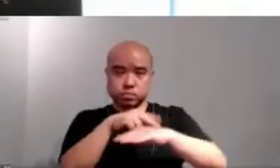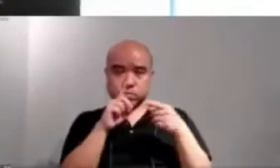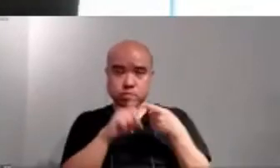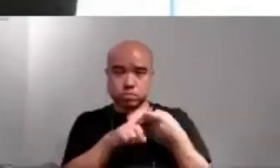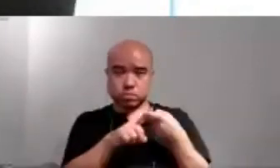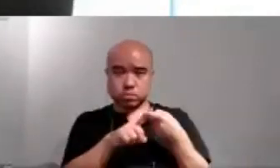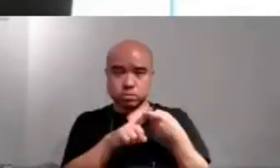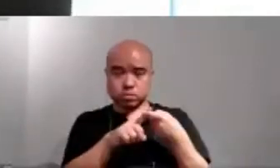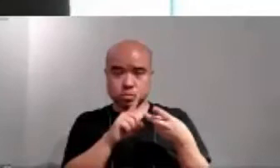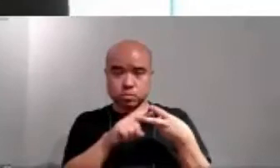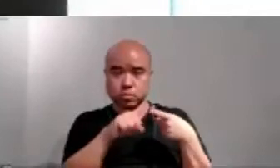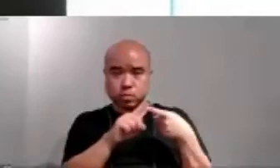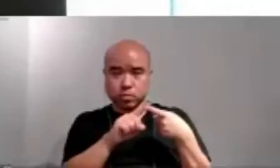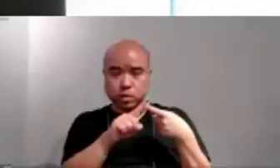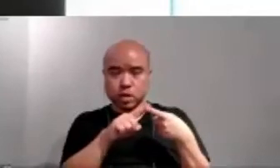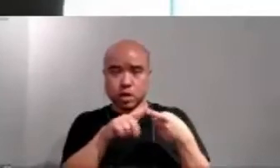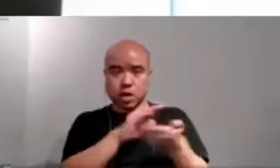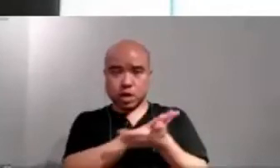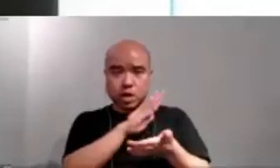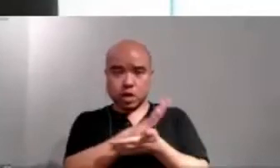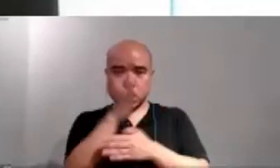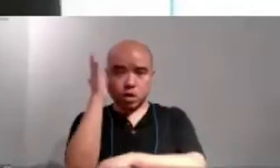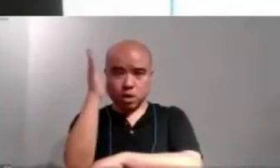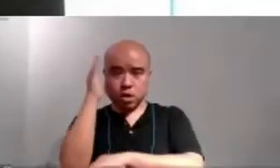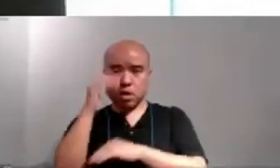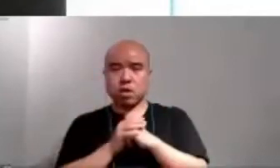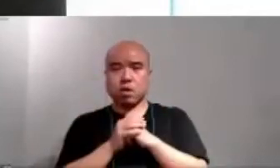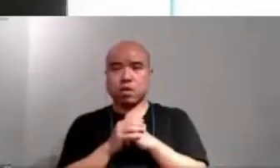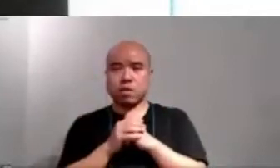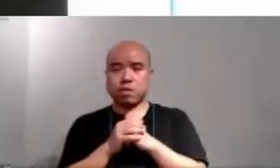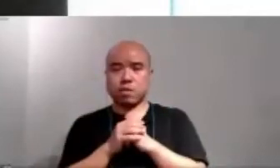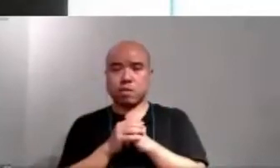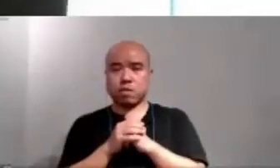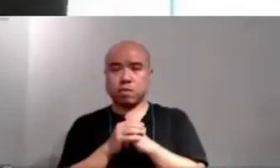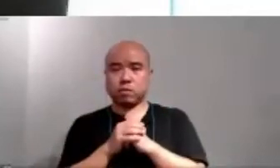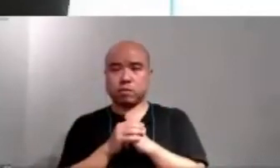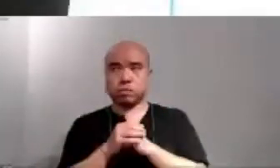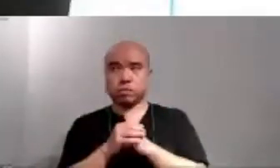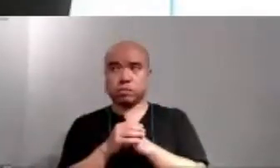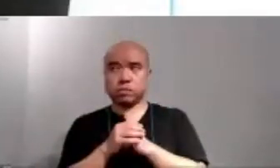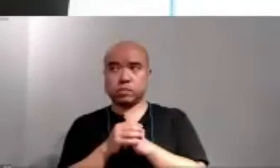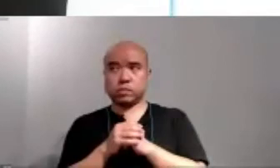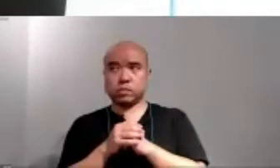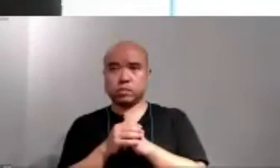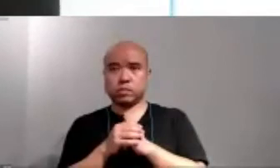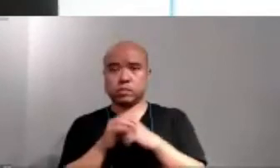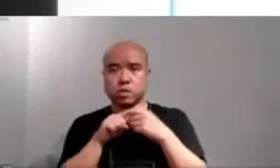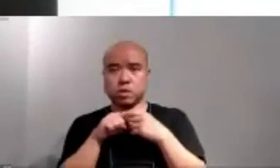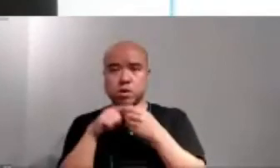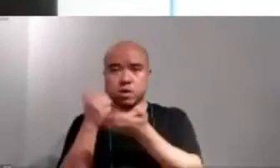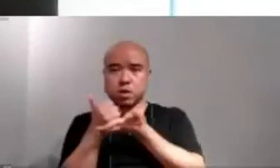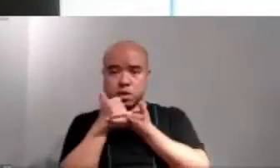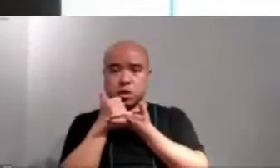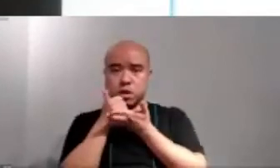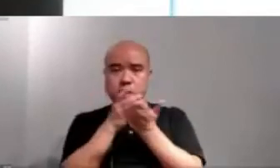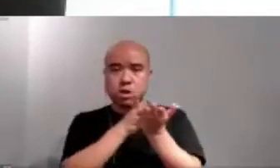举办这个体验工作坊。在这个举办体验工作坊的过程，我们会聘请专业人士和精神康复者人